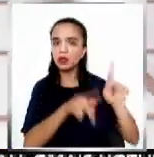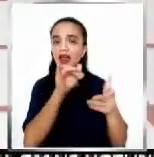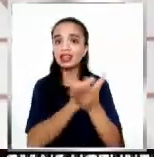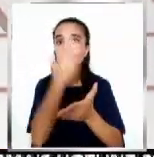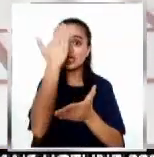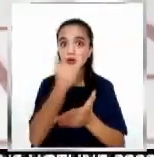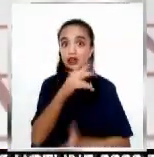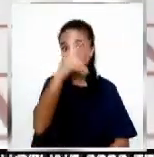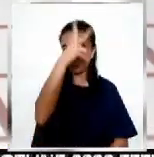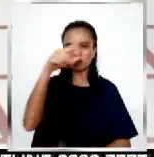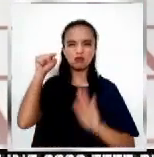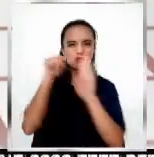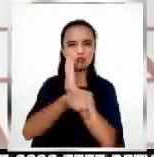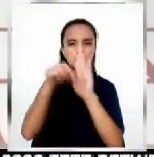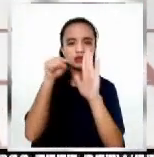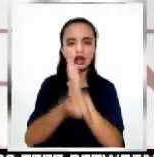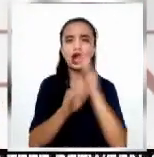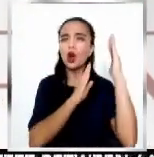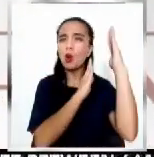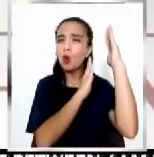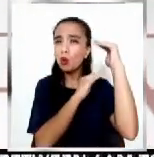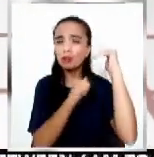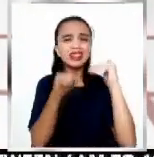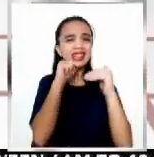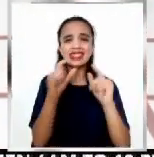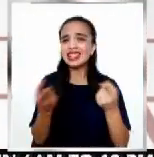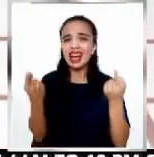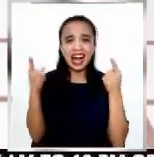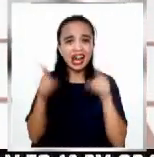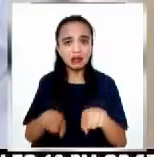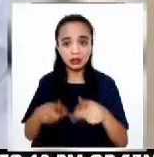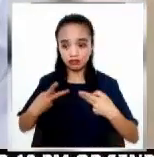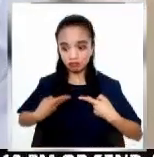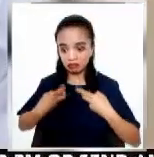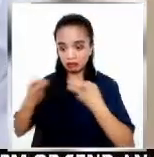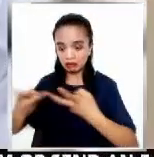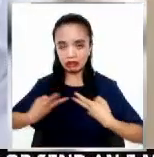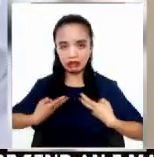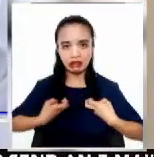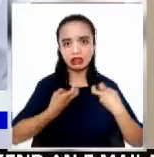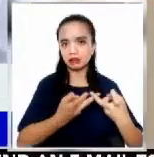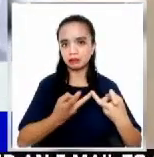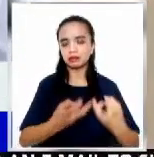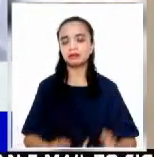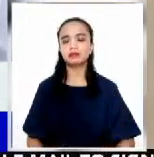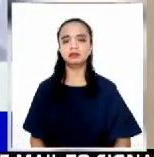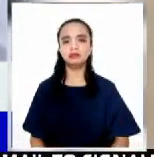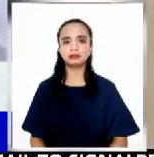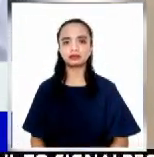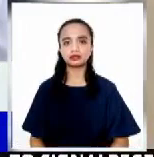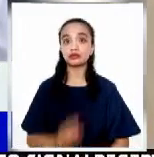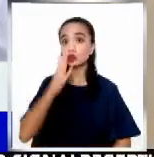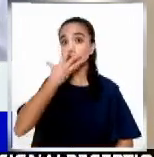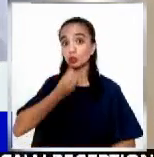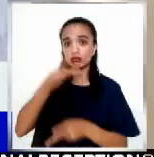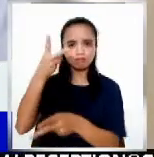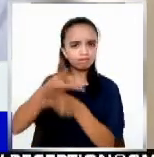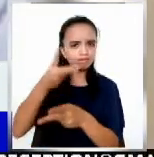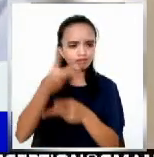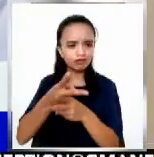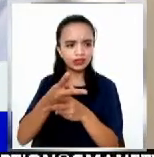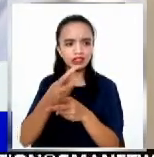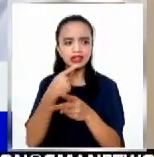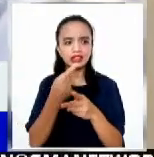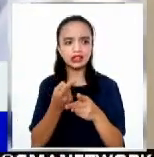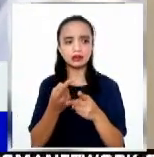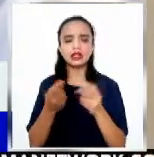wag daw sanang mangyari ang human-to-human transmission nito. Hawakan ng caretaker yan. Pag hinawakan niya yan, hindi siya nag-uugas ng